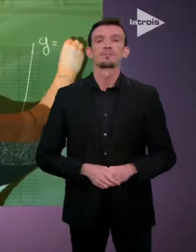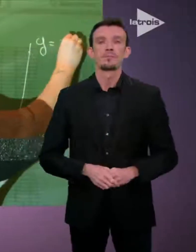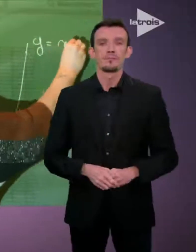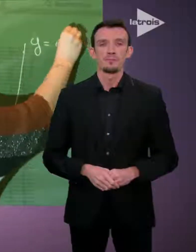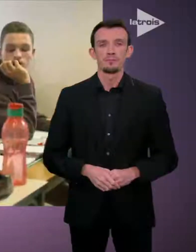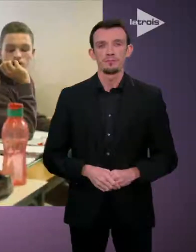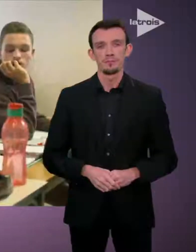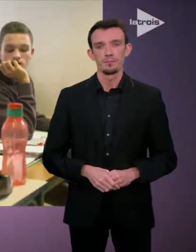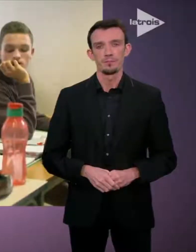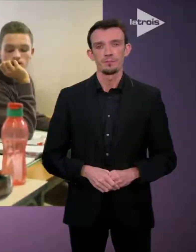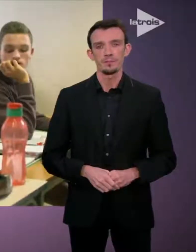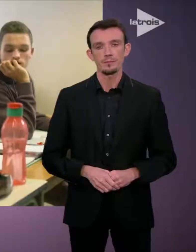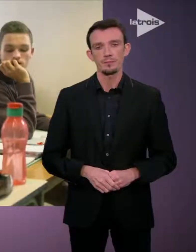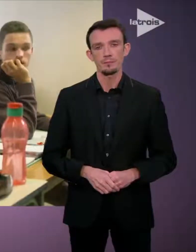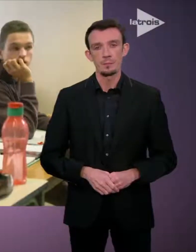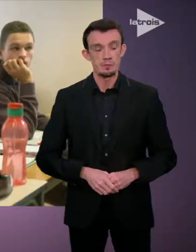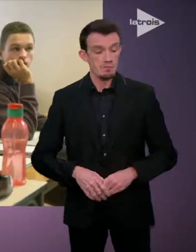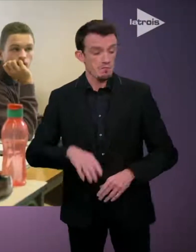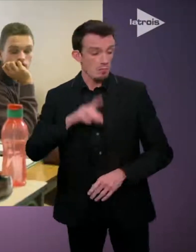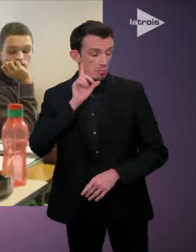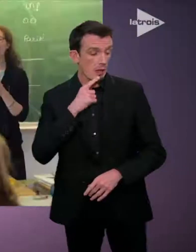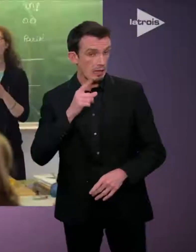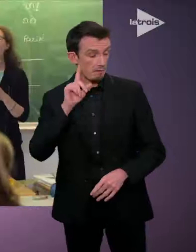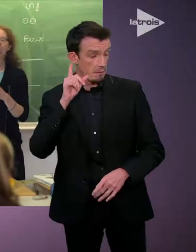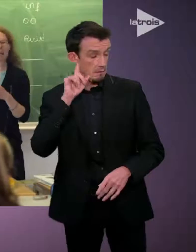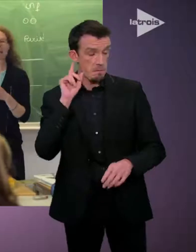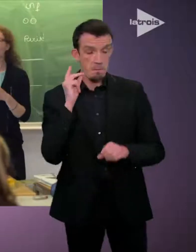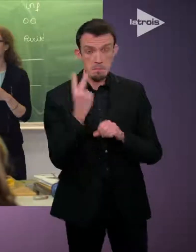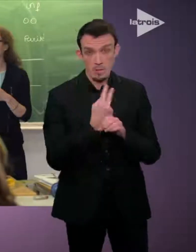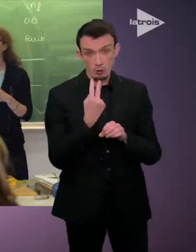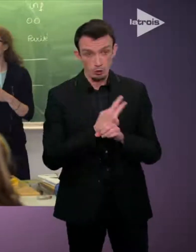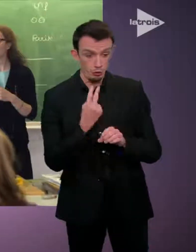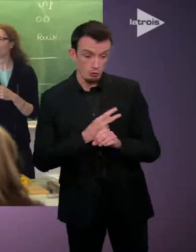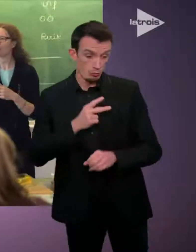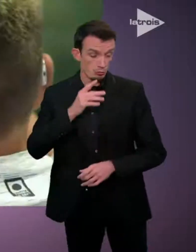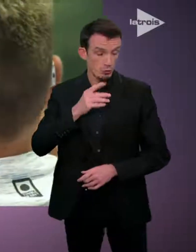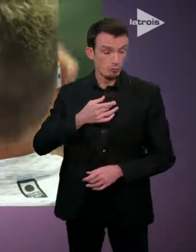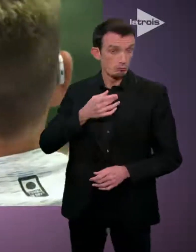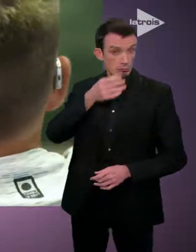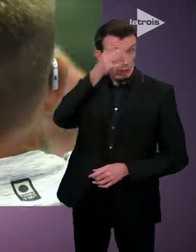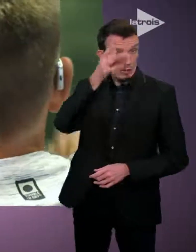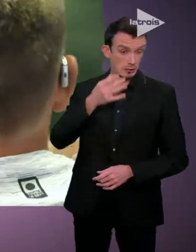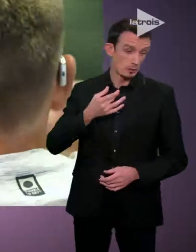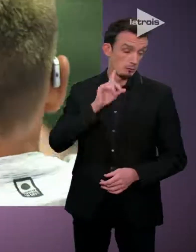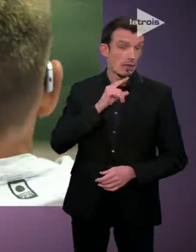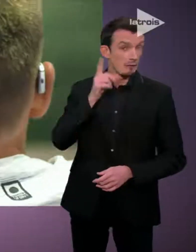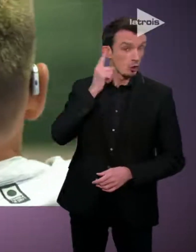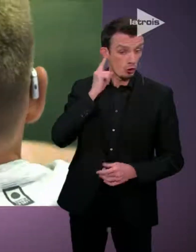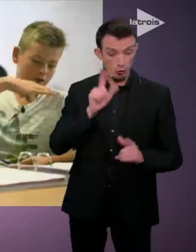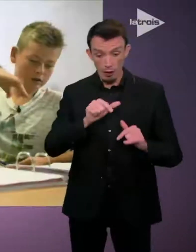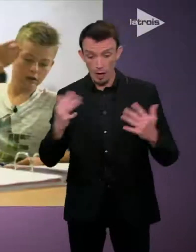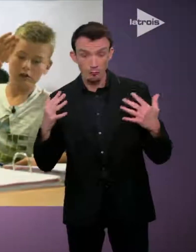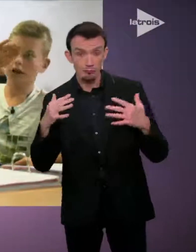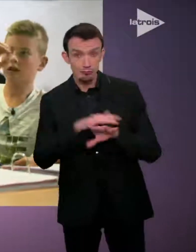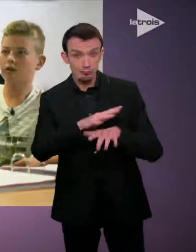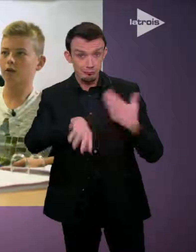Le fait d'avoir les élèves malentendants inclus dans des classes avec des entendants apporte une richesse